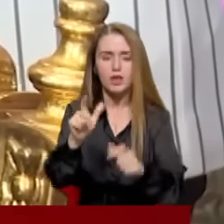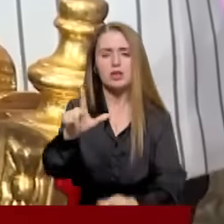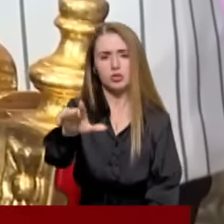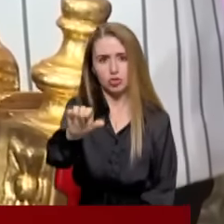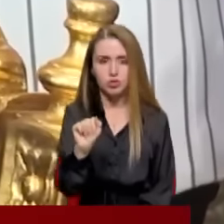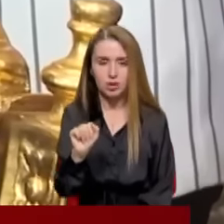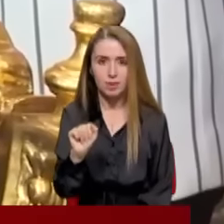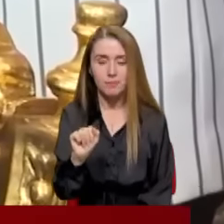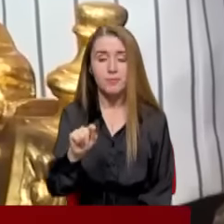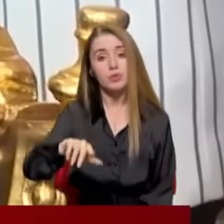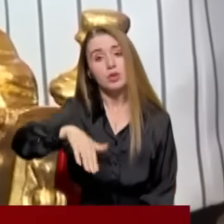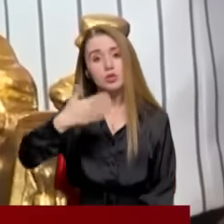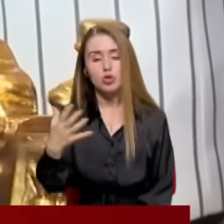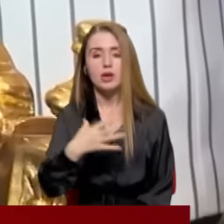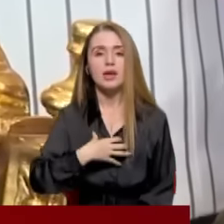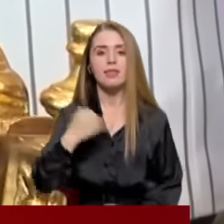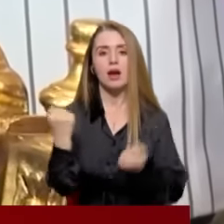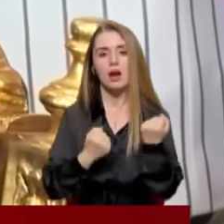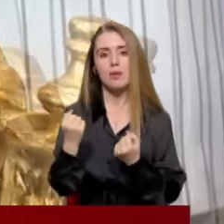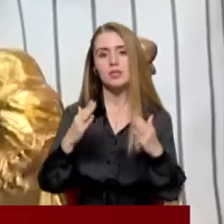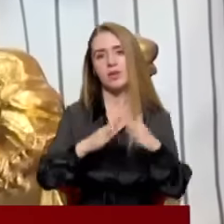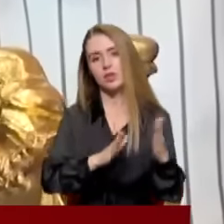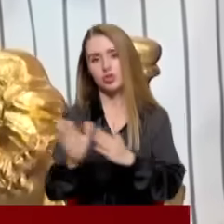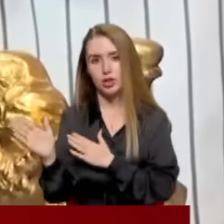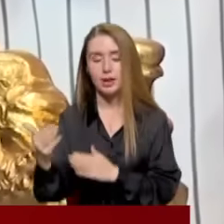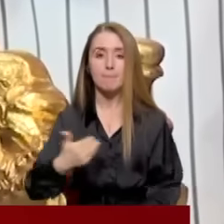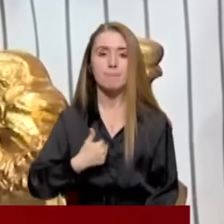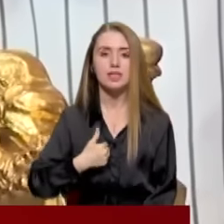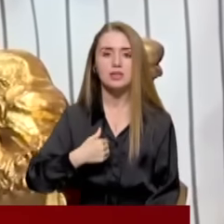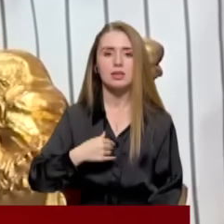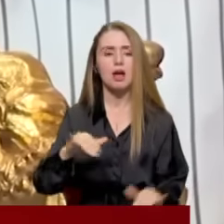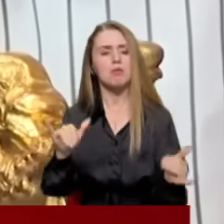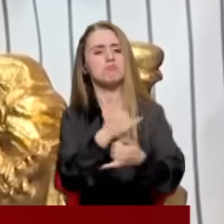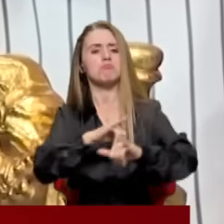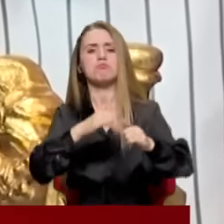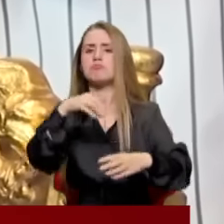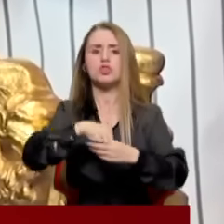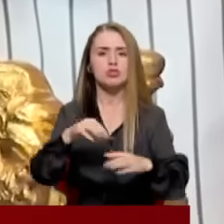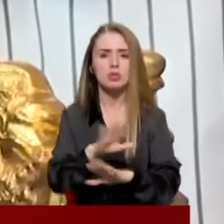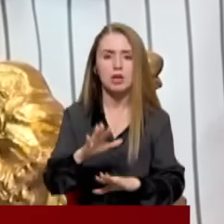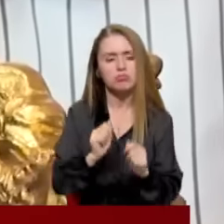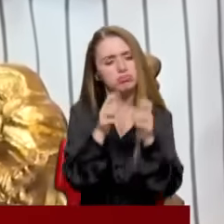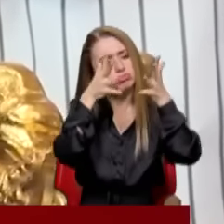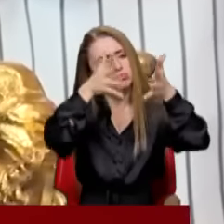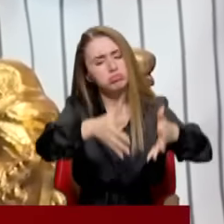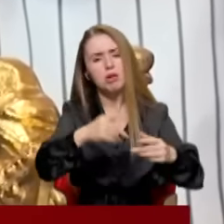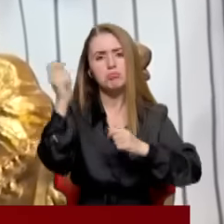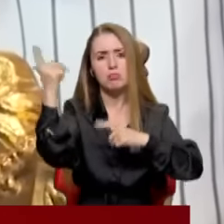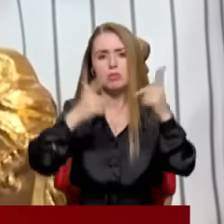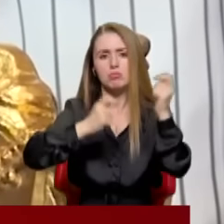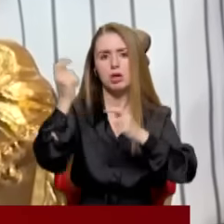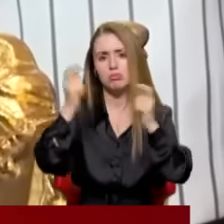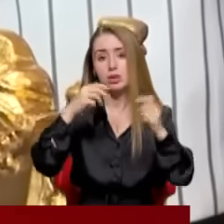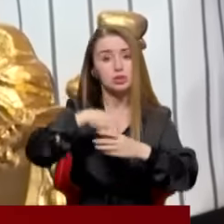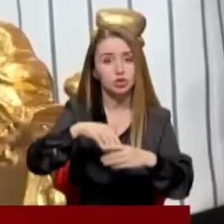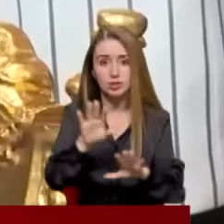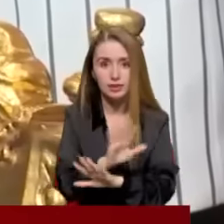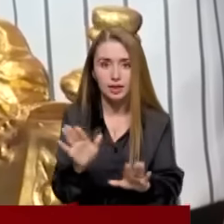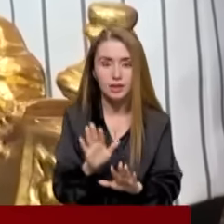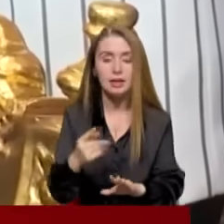karşılayacak. Ondan sonra kendi arabasıyla evine dönecek. Bize şımarın diye, israf edin diye, peşkeş çekin diye